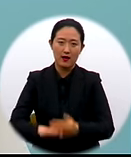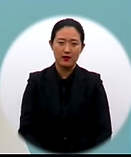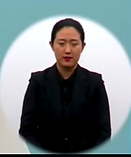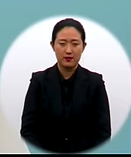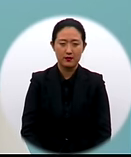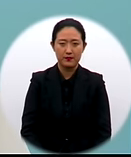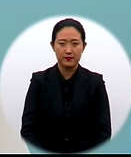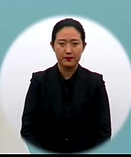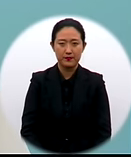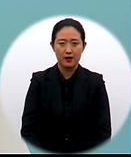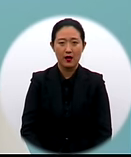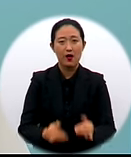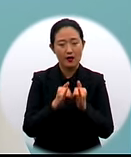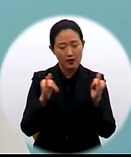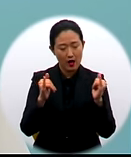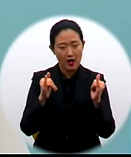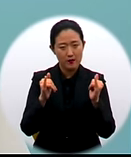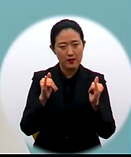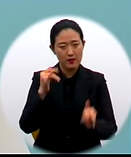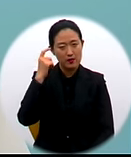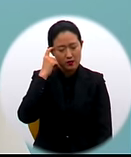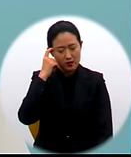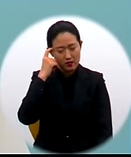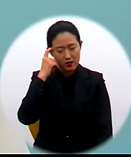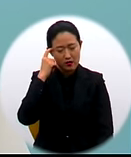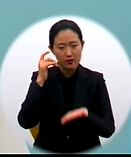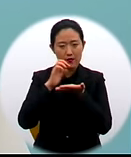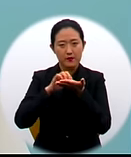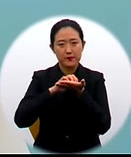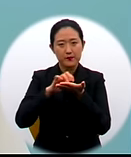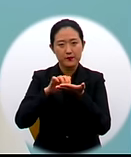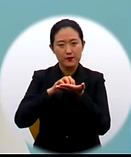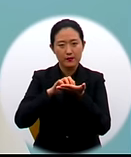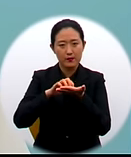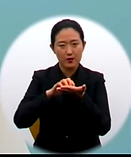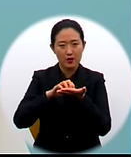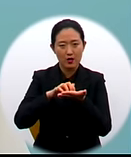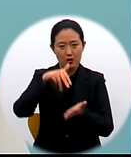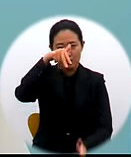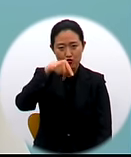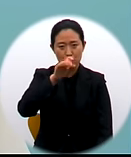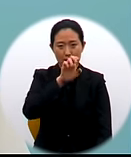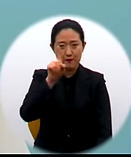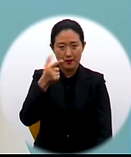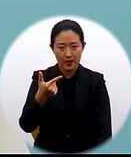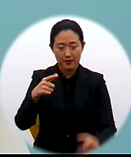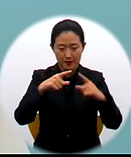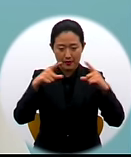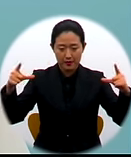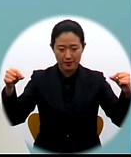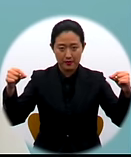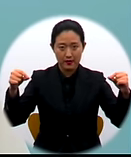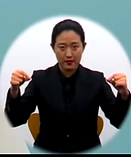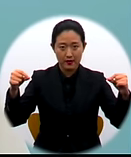초기에는 인간이 암산으로 숫자를 계산했다면 주판이 생겨났어요. 주판이 생겨나서 주판을 튕기는 사람들이 있었는데